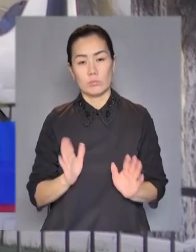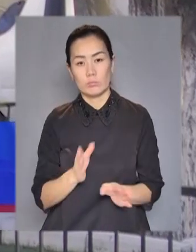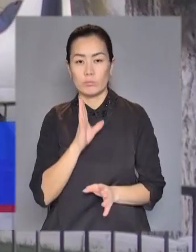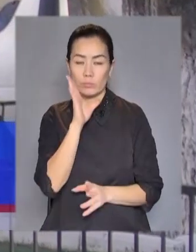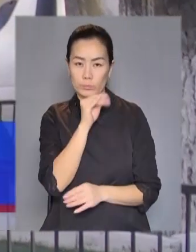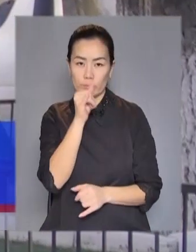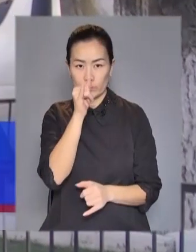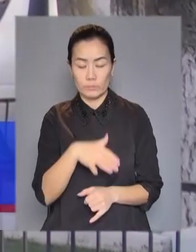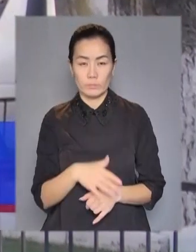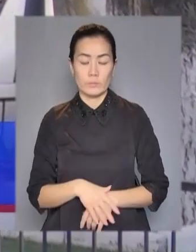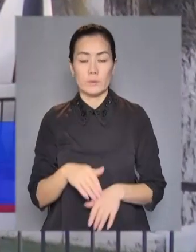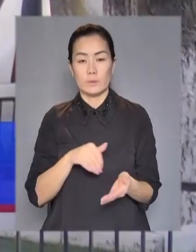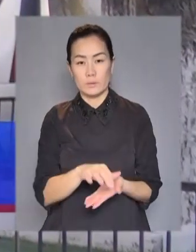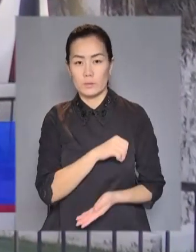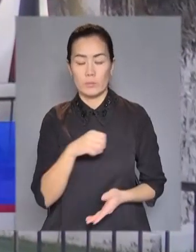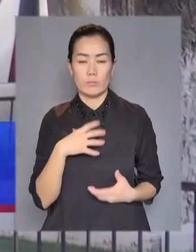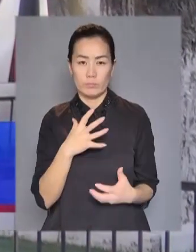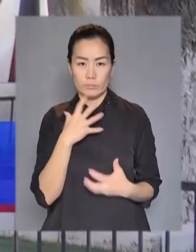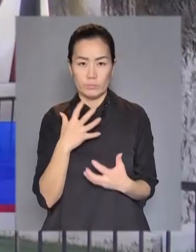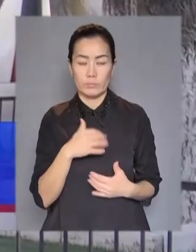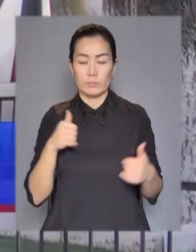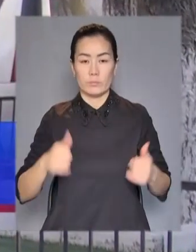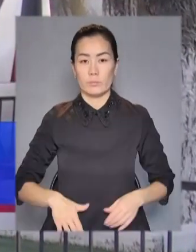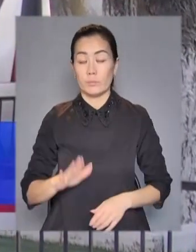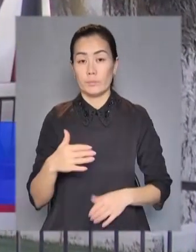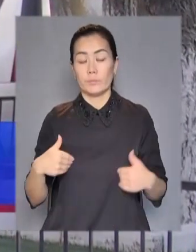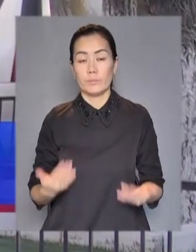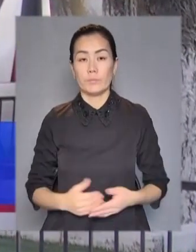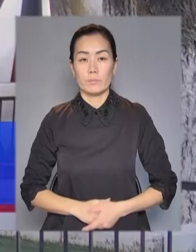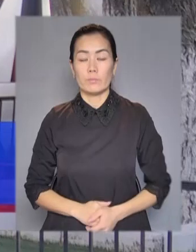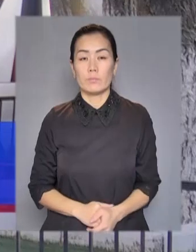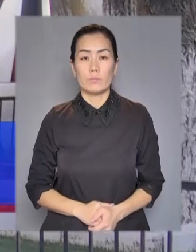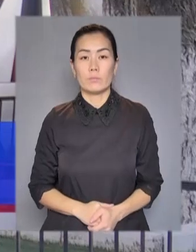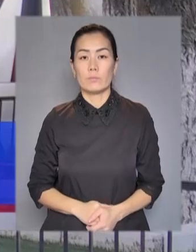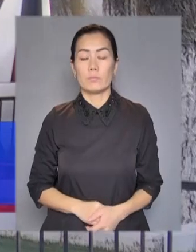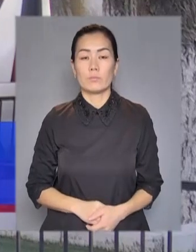де дәрігерлер денсаулыққа күтіммен қарау керек деп кеңес береді. Студия, сөз